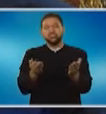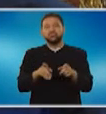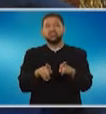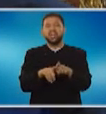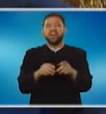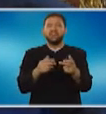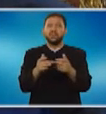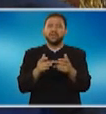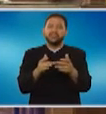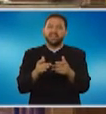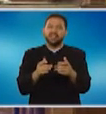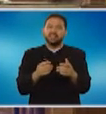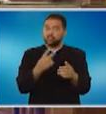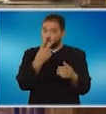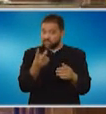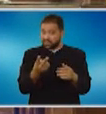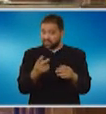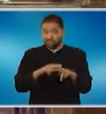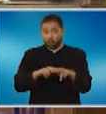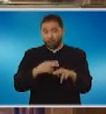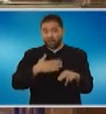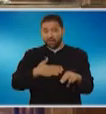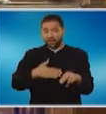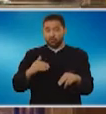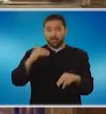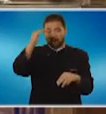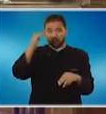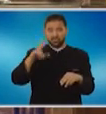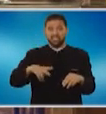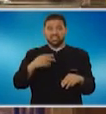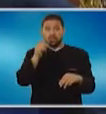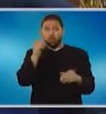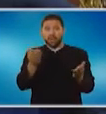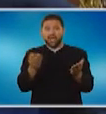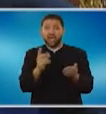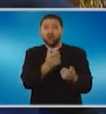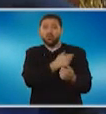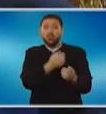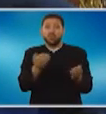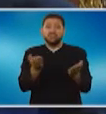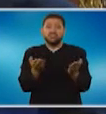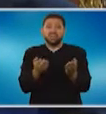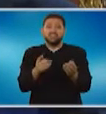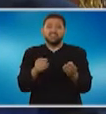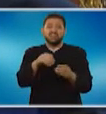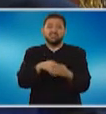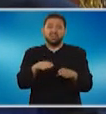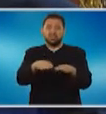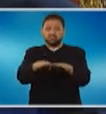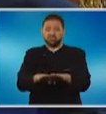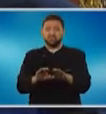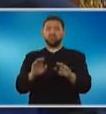formă din aceasta online și vedeți efectul. Sunt oameni care nu pot să citească decât în fotoliu sau întinși,